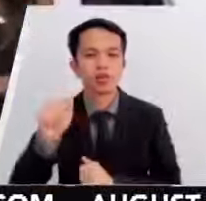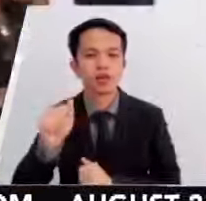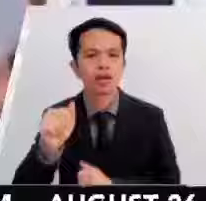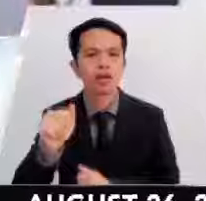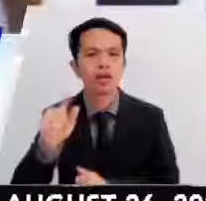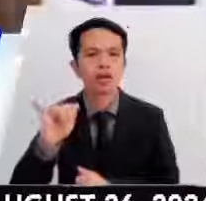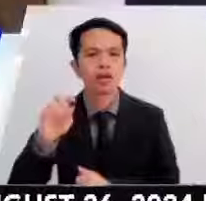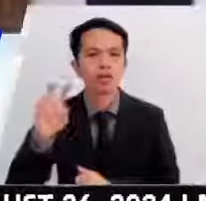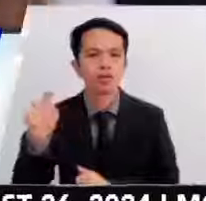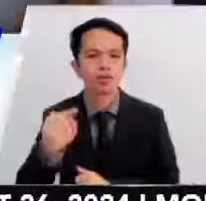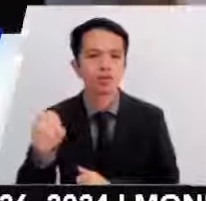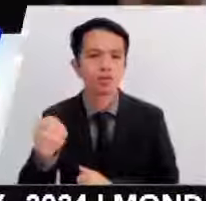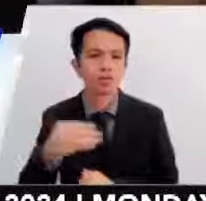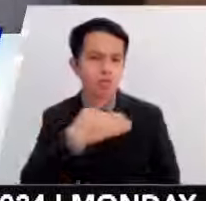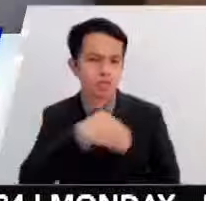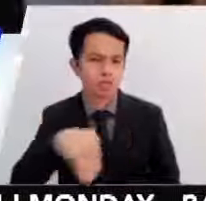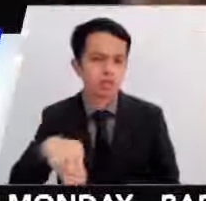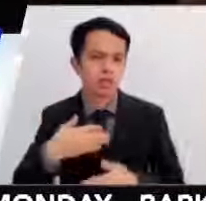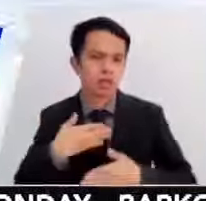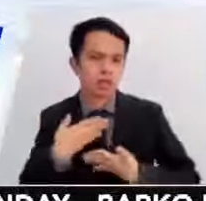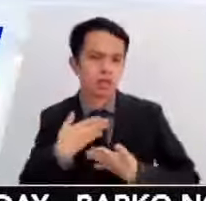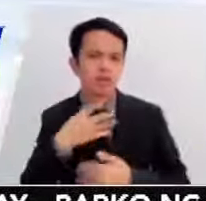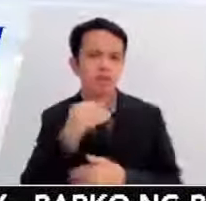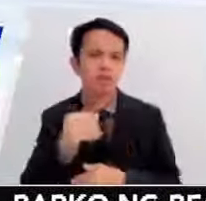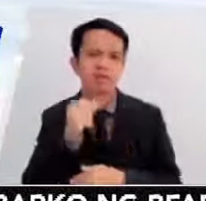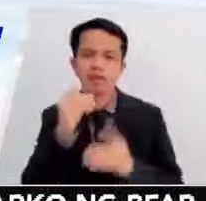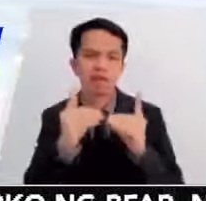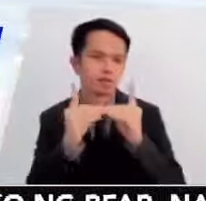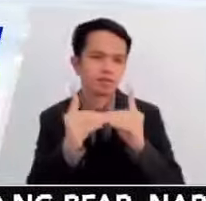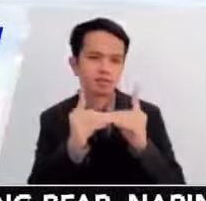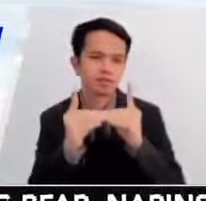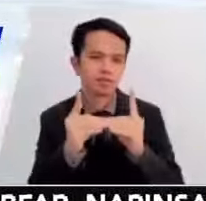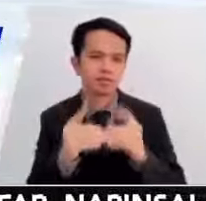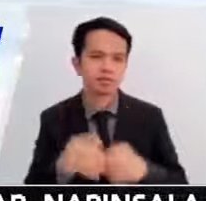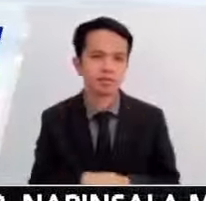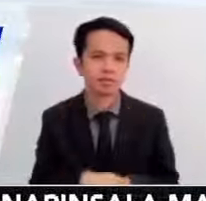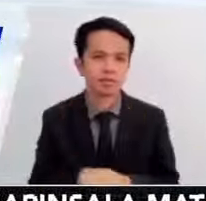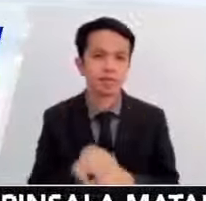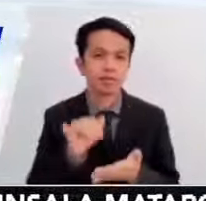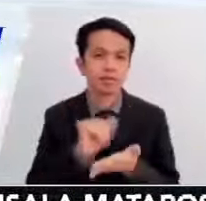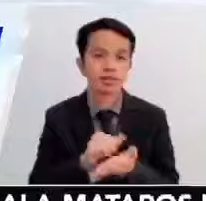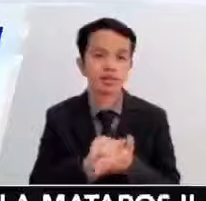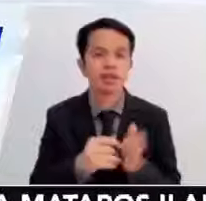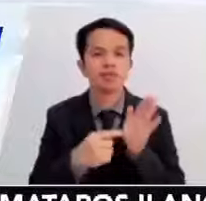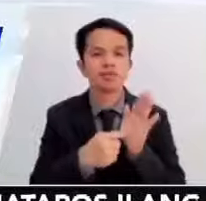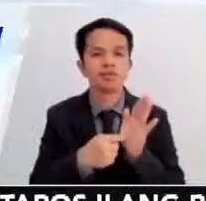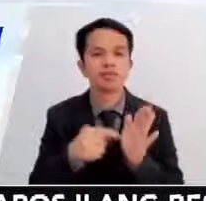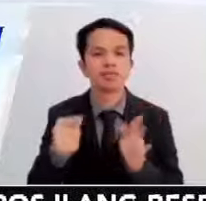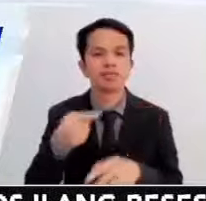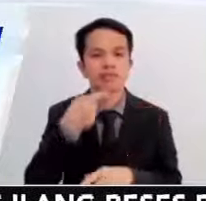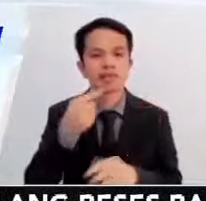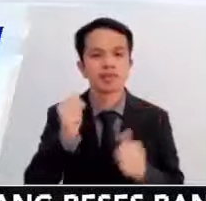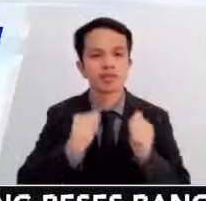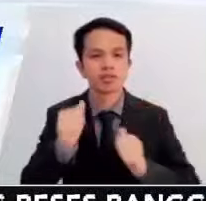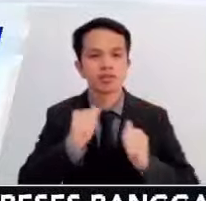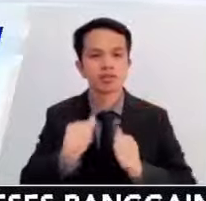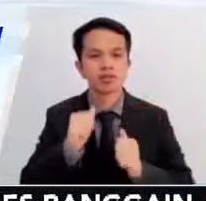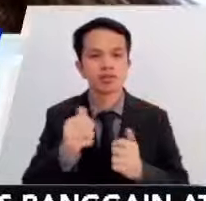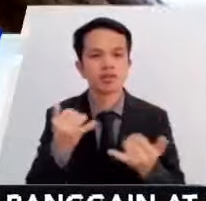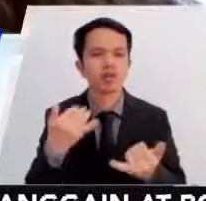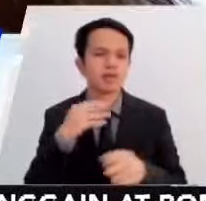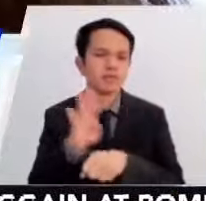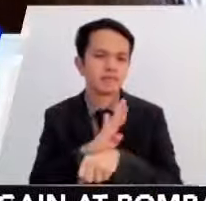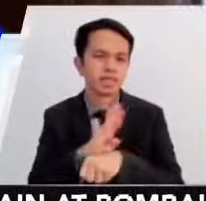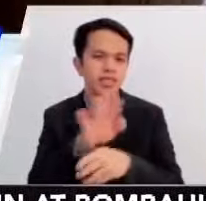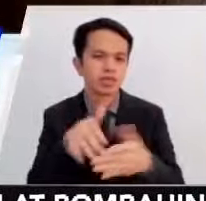Single, happy, and still not dating exclusively. Yan ang nireveal ng Kapuso actress sa gitna ng kanyang busy schedule at